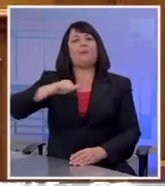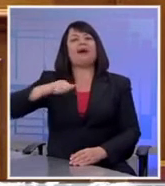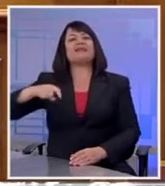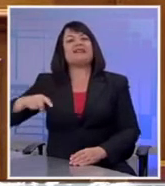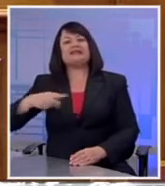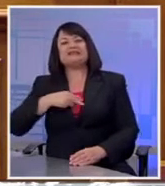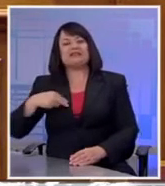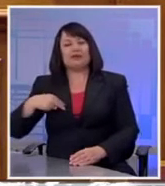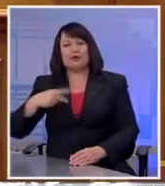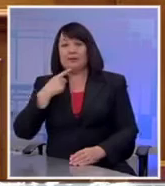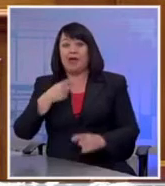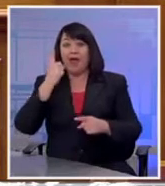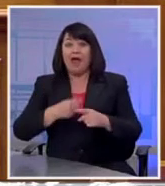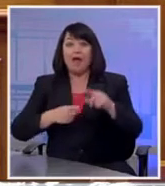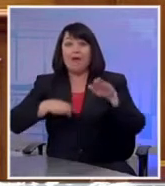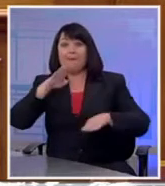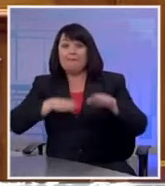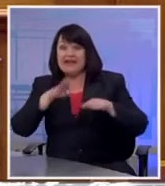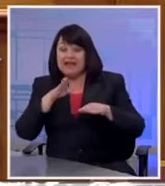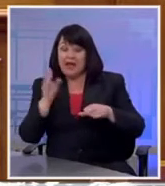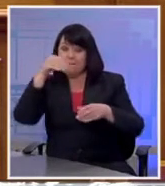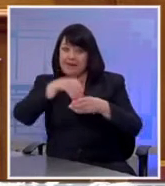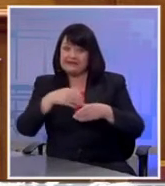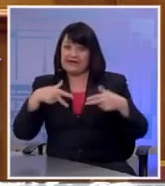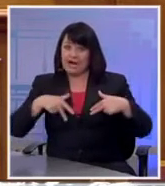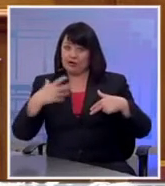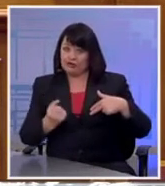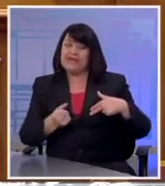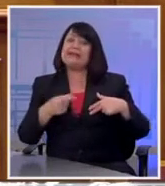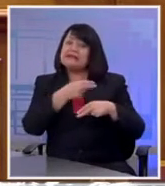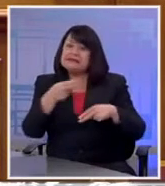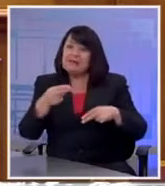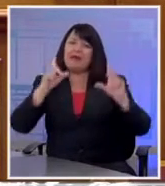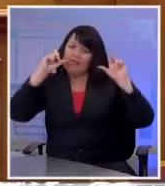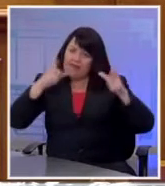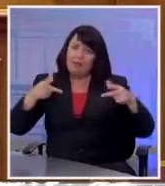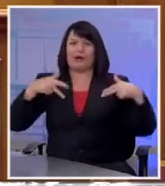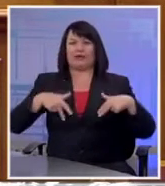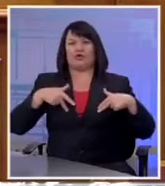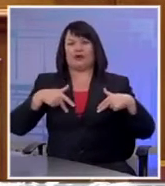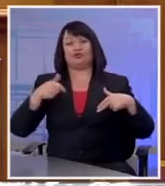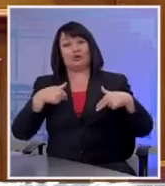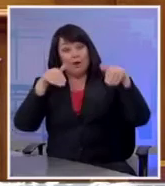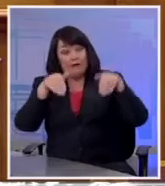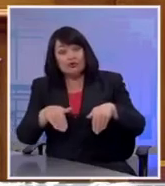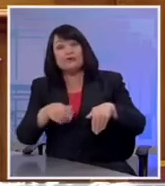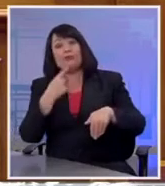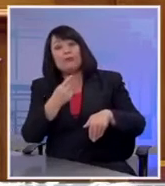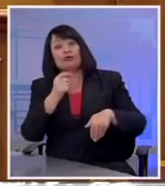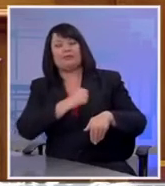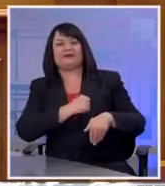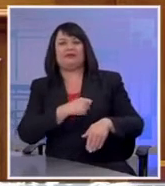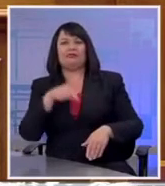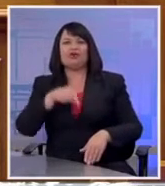κράτος χωρίς απλή αναλογική δεν είναι δημοκρατικό κράτος. Αυτό υπηρέτησα. Και βλέπω τώρα ένας